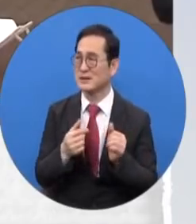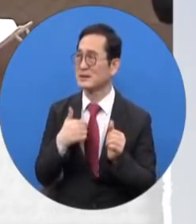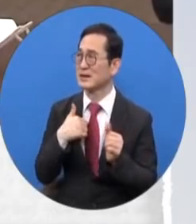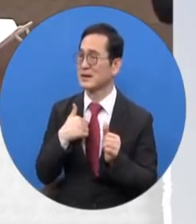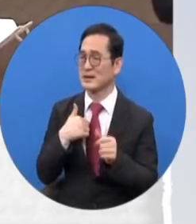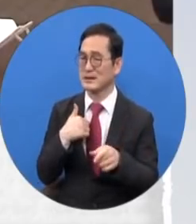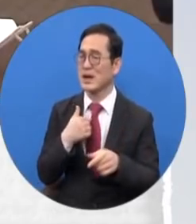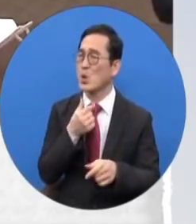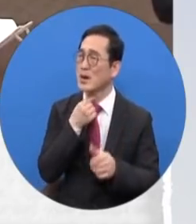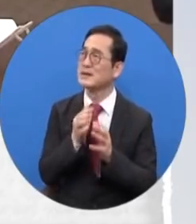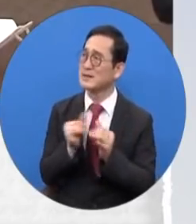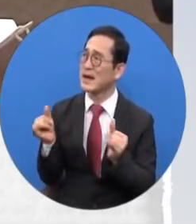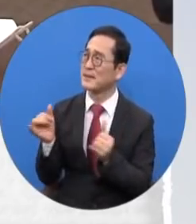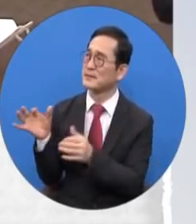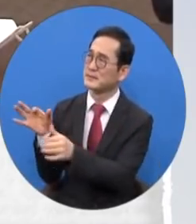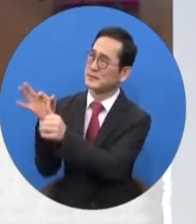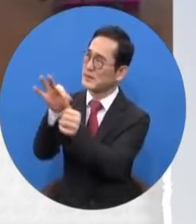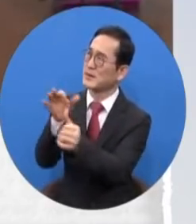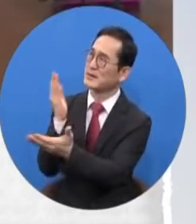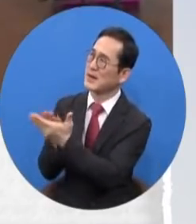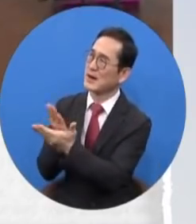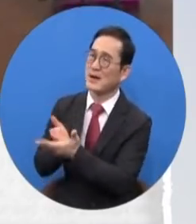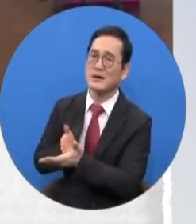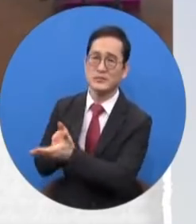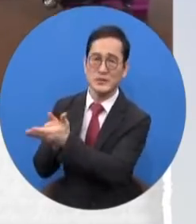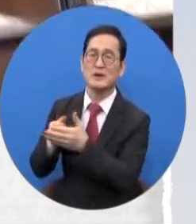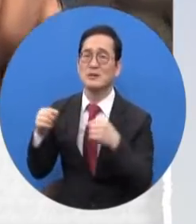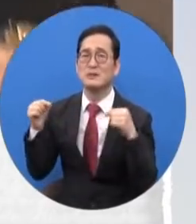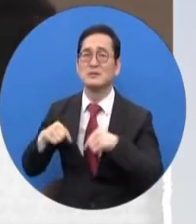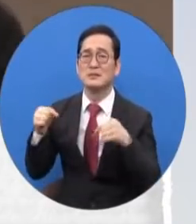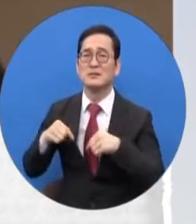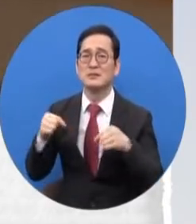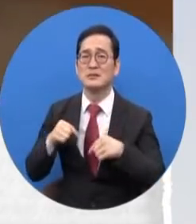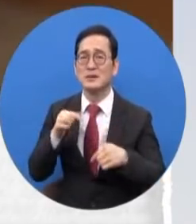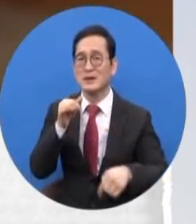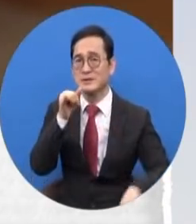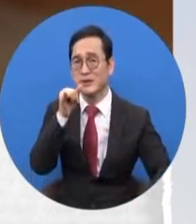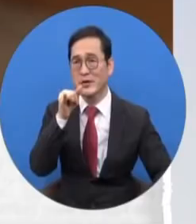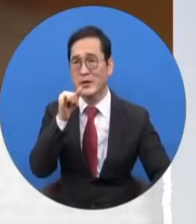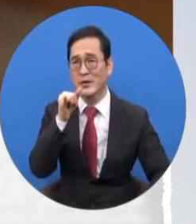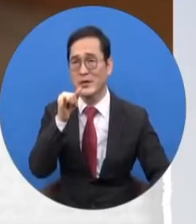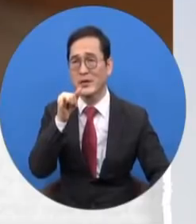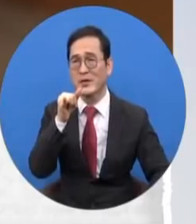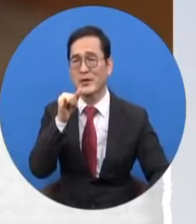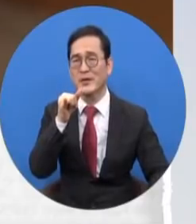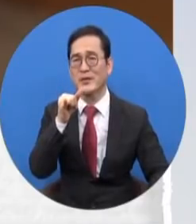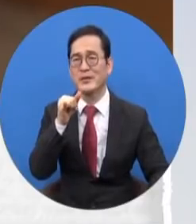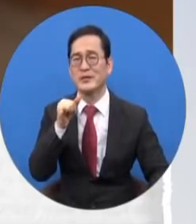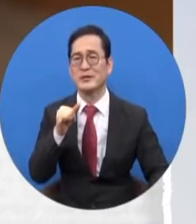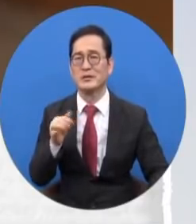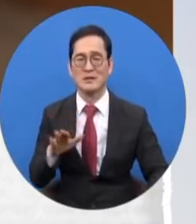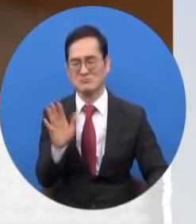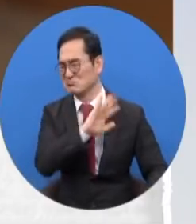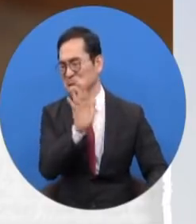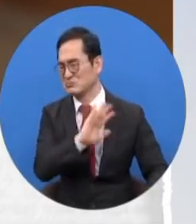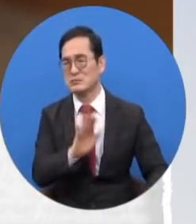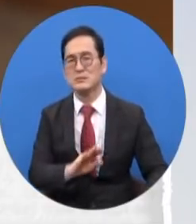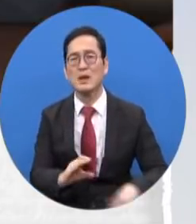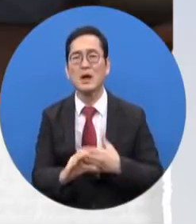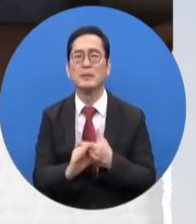간절히 원할 수가 있습니다. 그렇죠. 그런 상황이다 보니까 이 문제가 그 이전의 정부 이양 과정보다도 더 문제가 불거진 상황이 아닌가 싶은 생각이